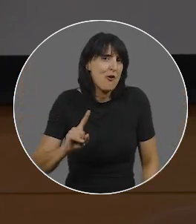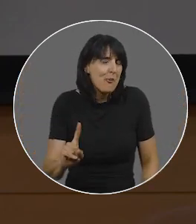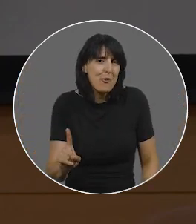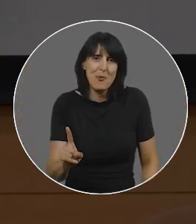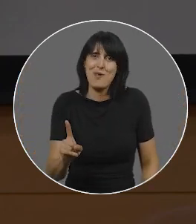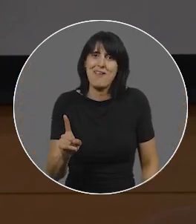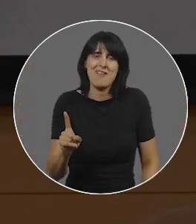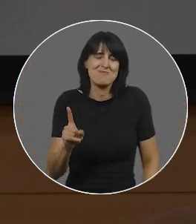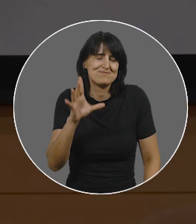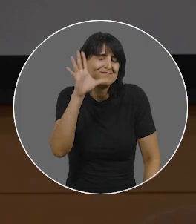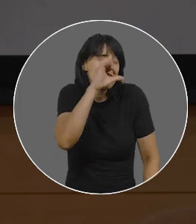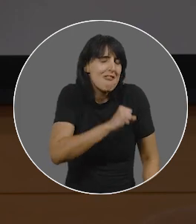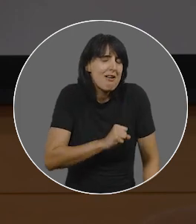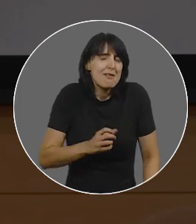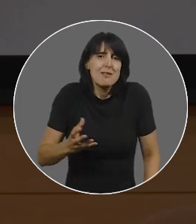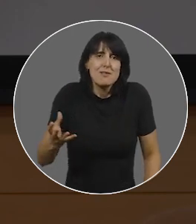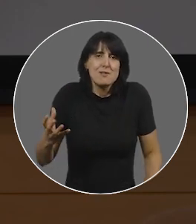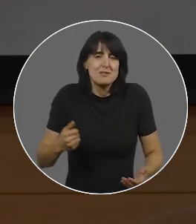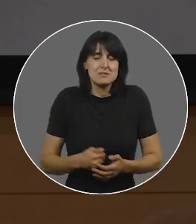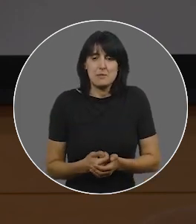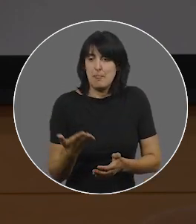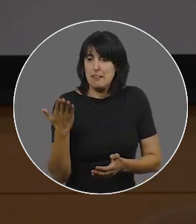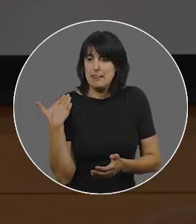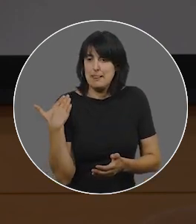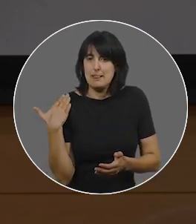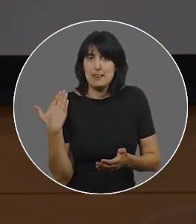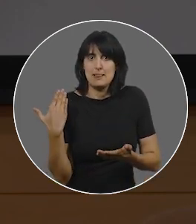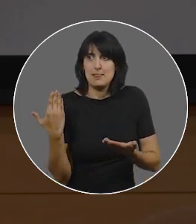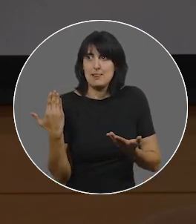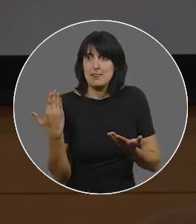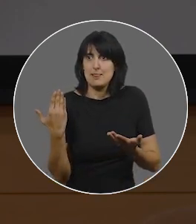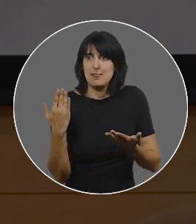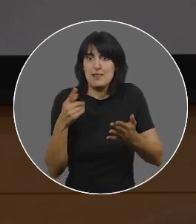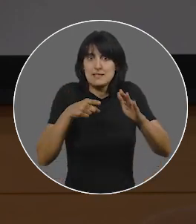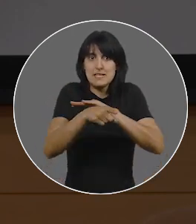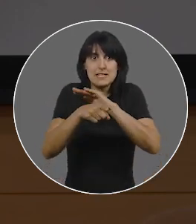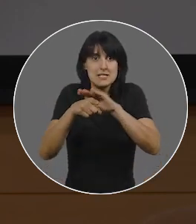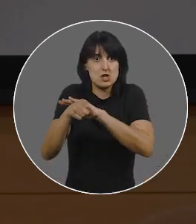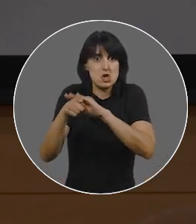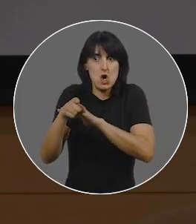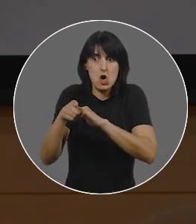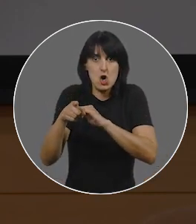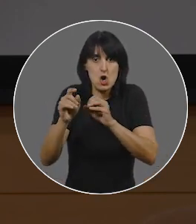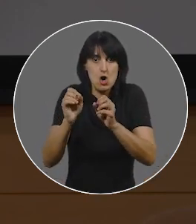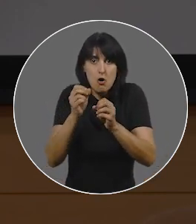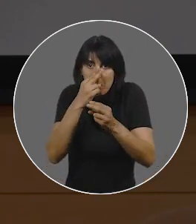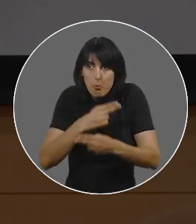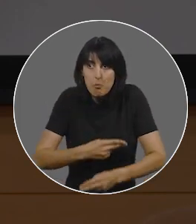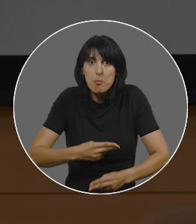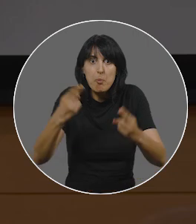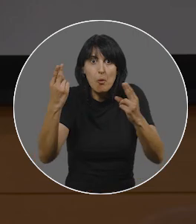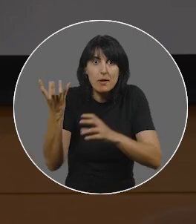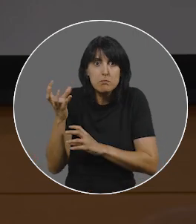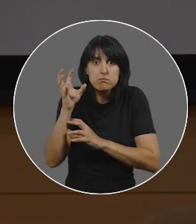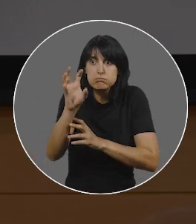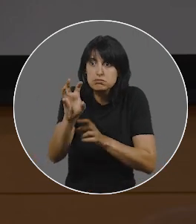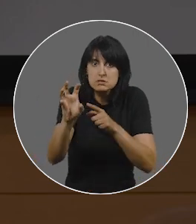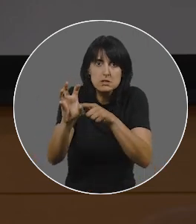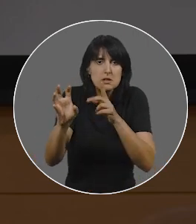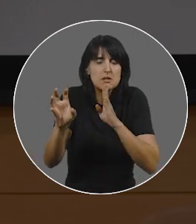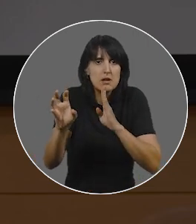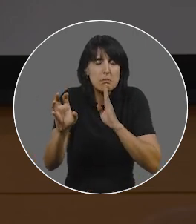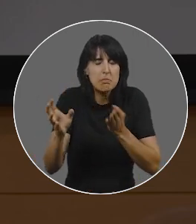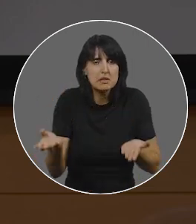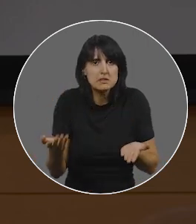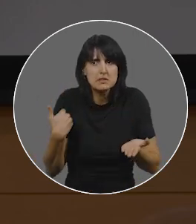la nostra intenció. Fa poc, no? Va sortir un projecte, un tràmit, i què ha passat, no?